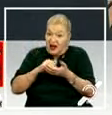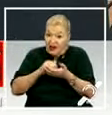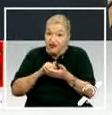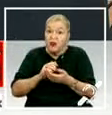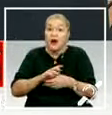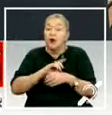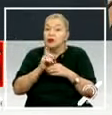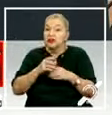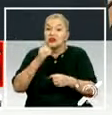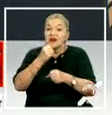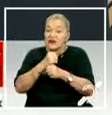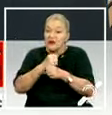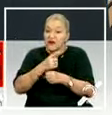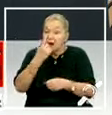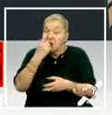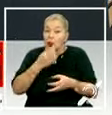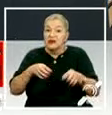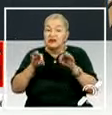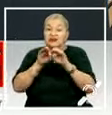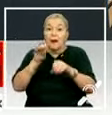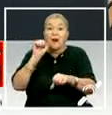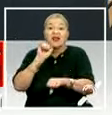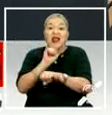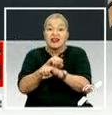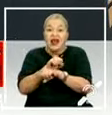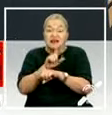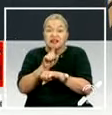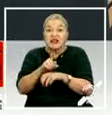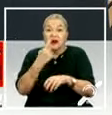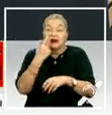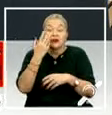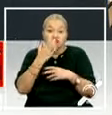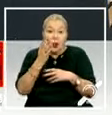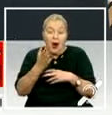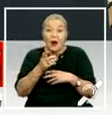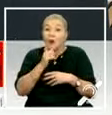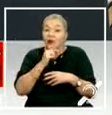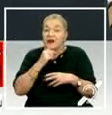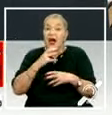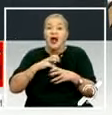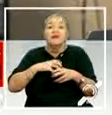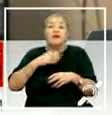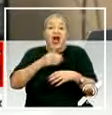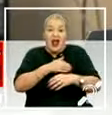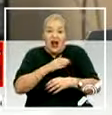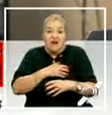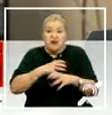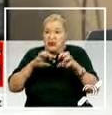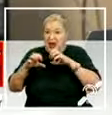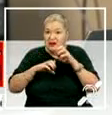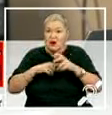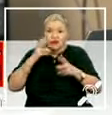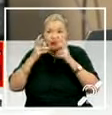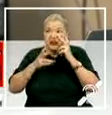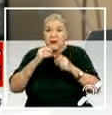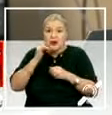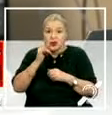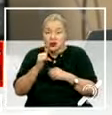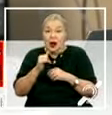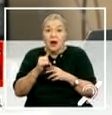creării unui sistem de detenție Într o clasă acolo unde elevul turbulent să Ăă